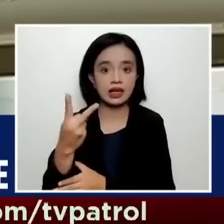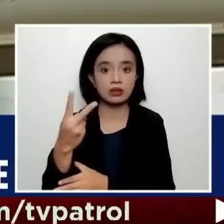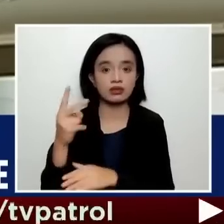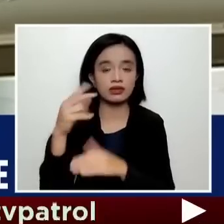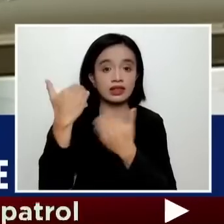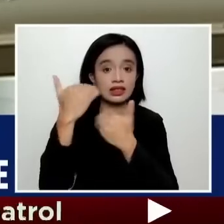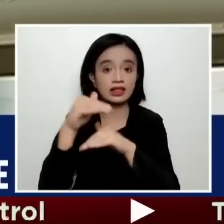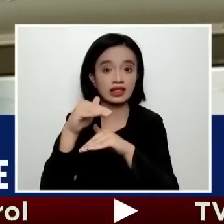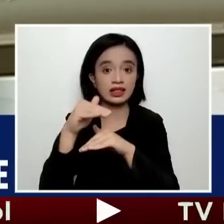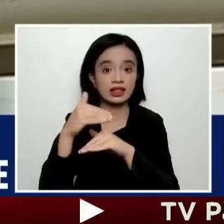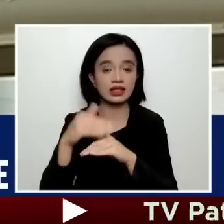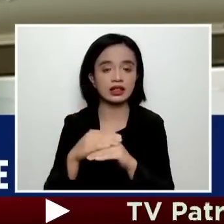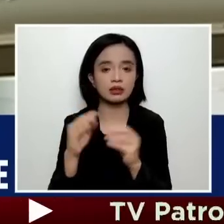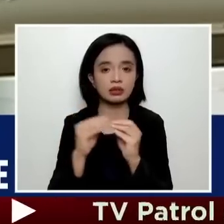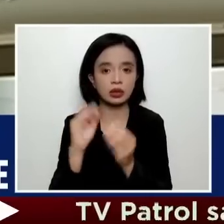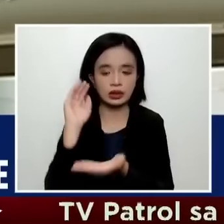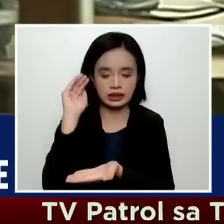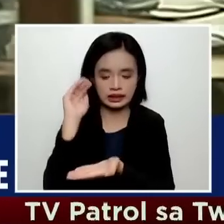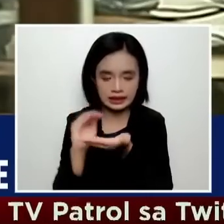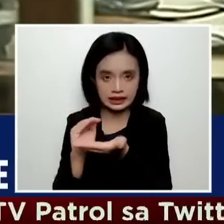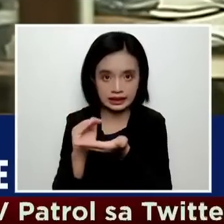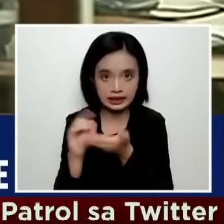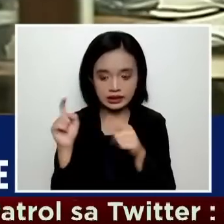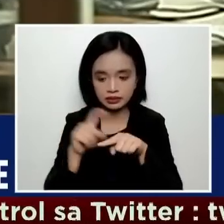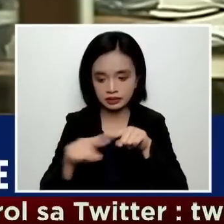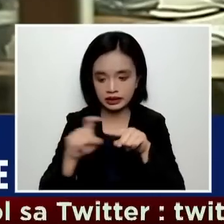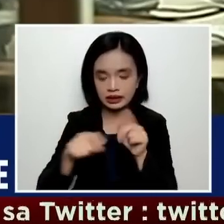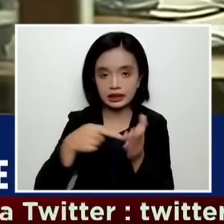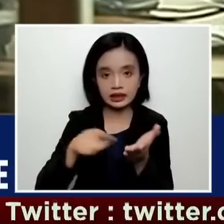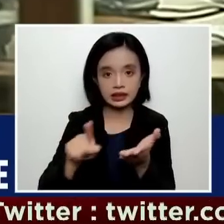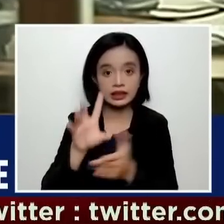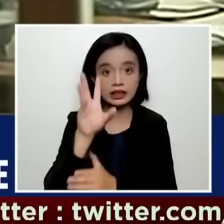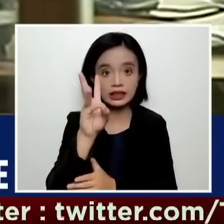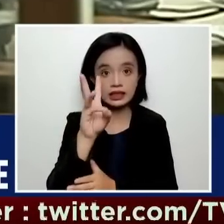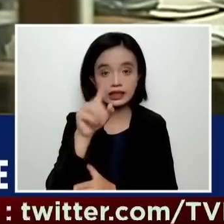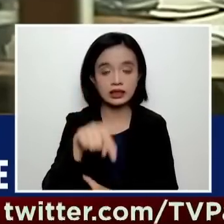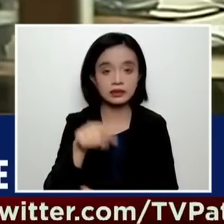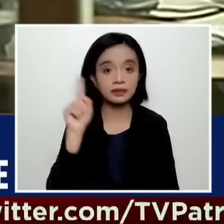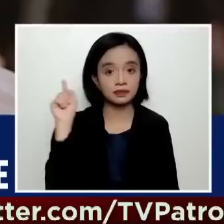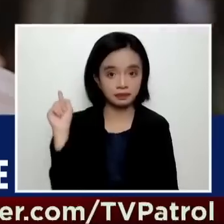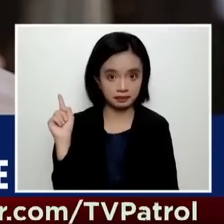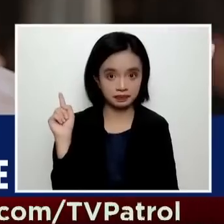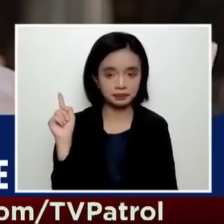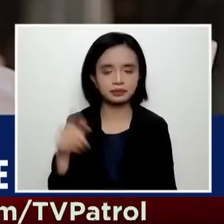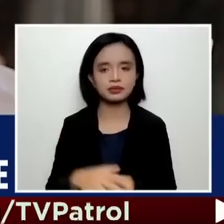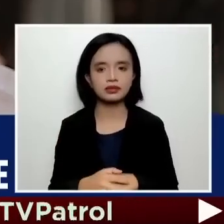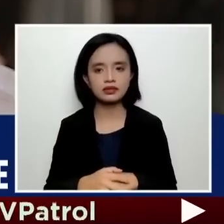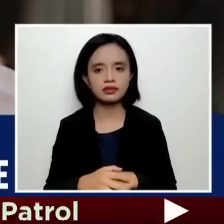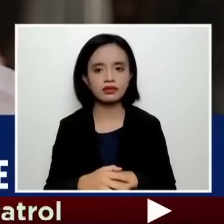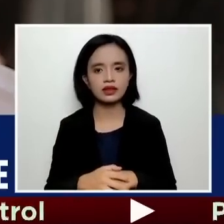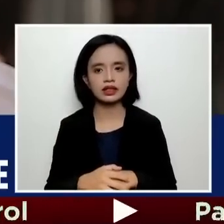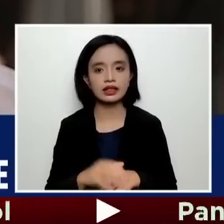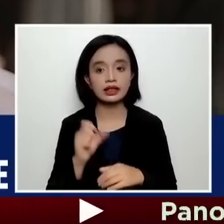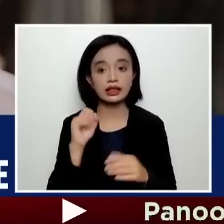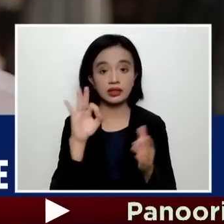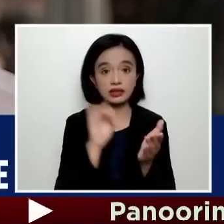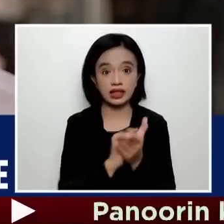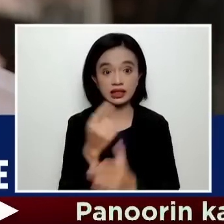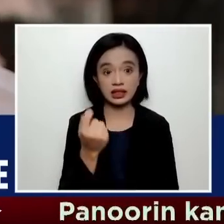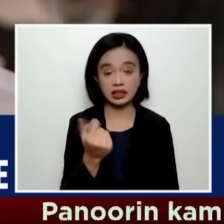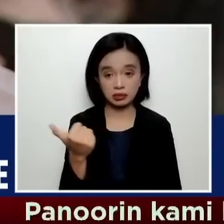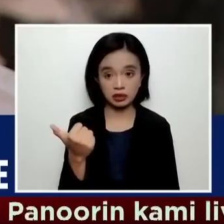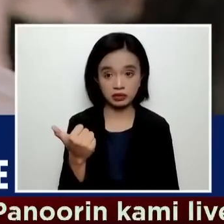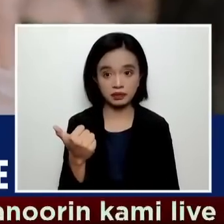na magbababa ng presyo ng kuryente sa lagpas 6 pesos kada kilowatt hour. If we remove that and then